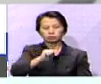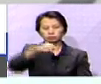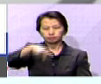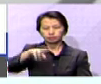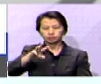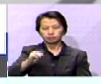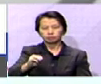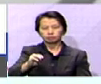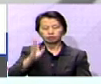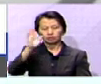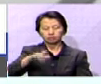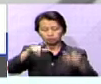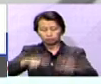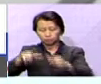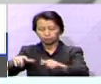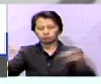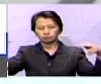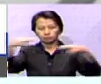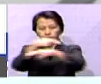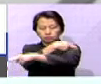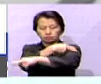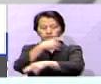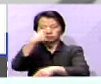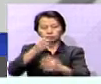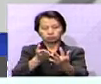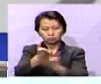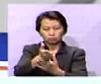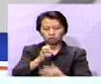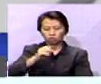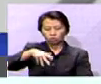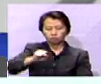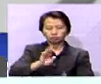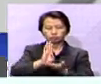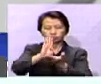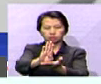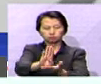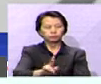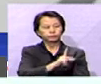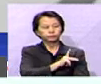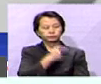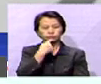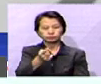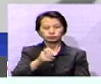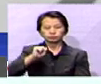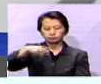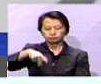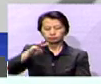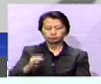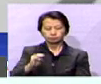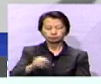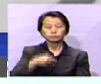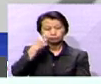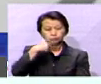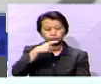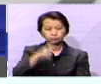APM akan ditempatkan di semua lebuh raya seluruh negara menerusi Ops Bantu. Ketua Pesuruhjaya APM, Dato' Azmi Yahya